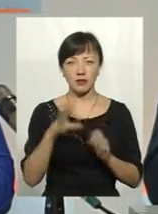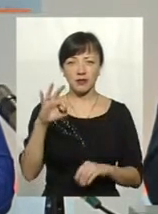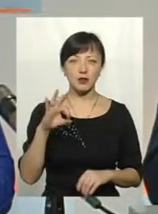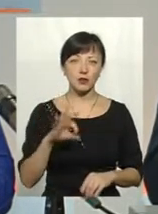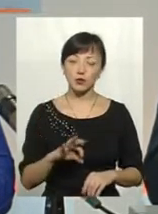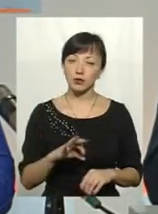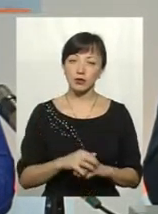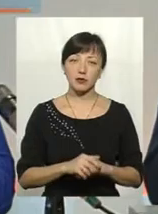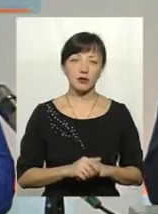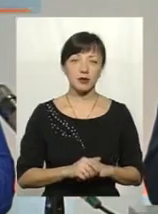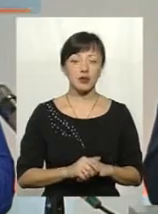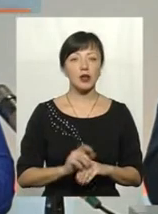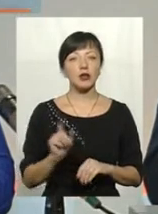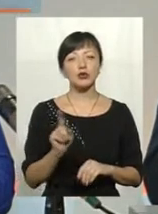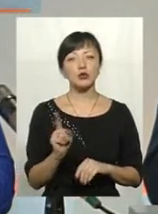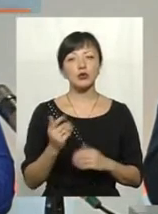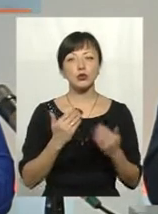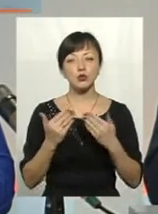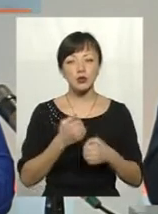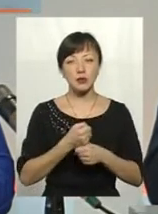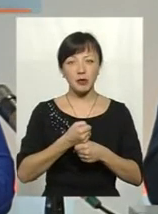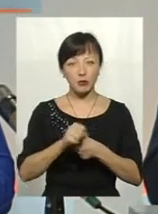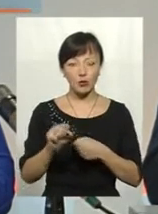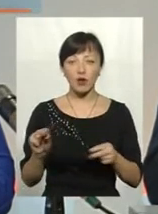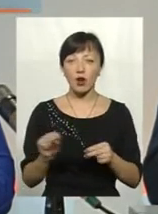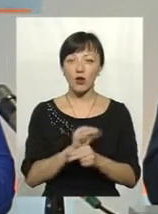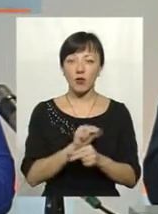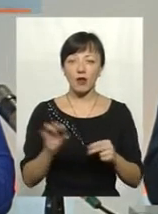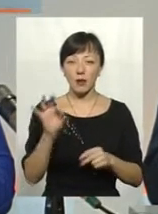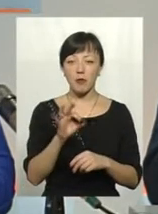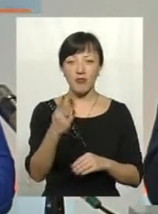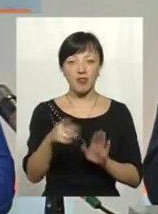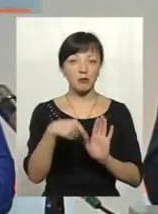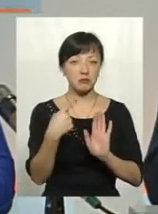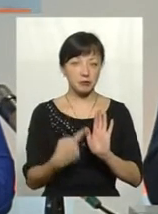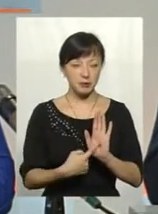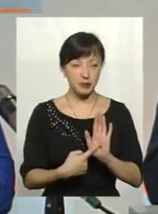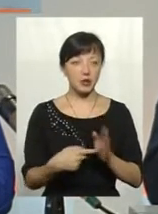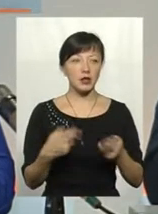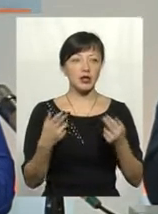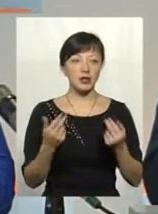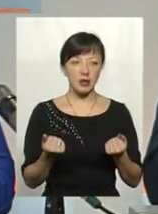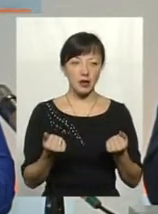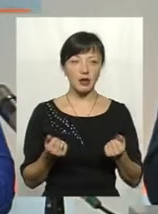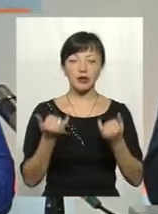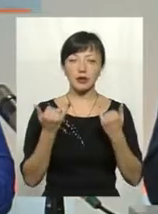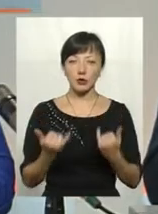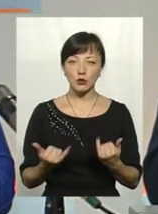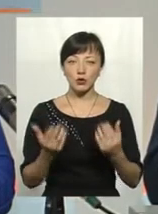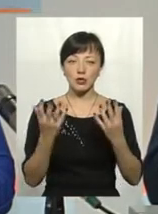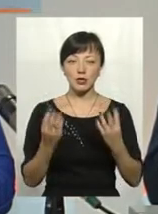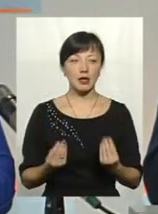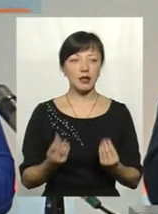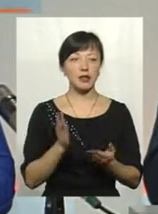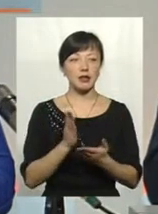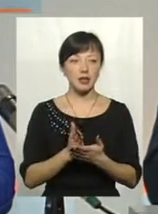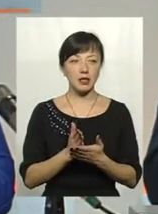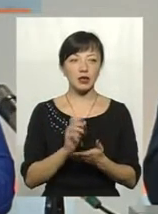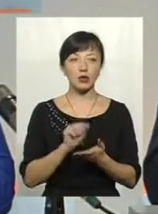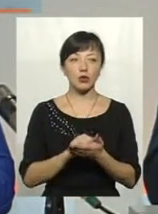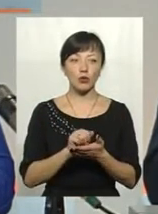47-48%. Що стосується примусового лікування, про яке ви запитали, так, дійсно, на сьогоднішній день є нормативні